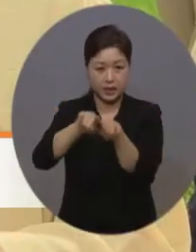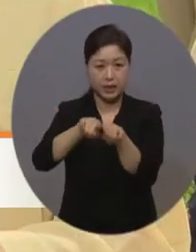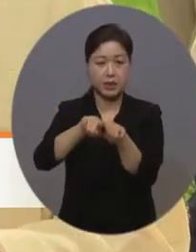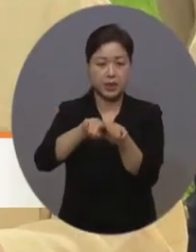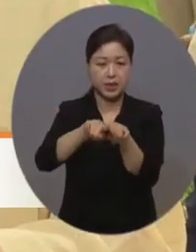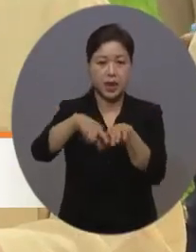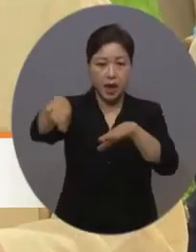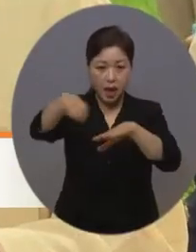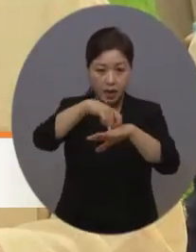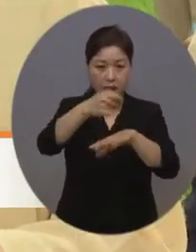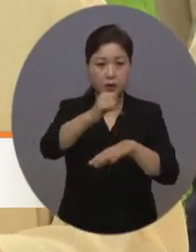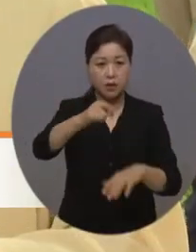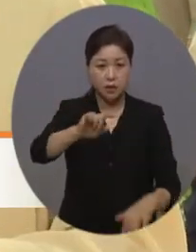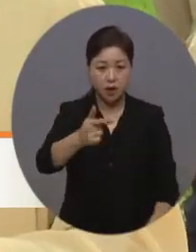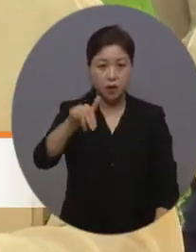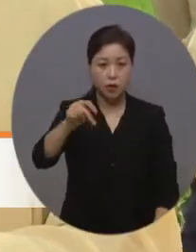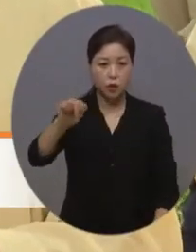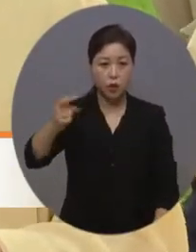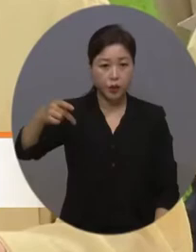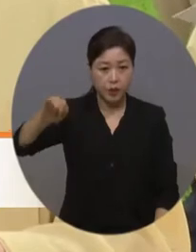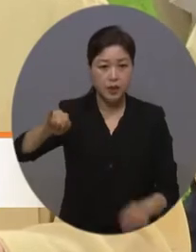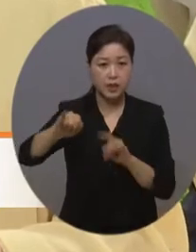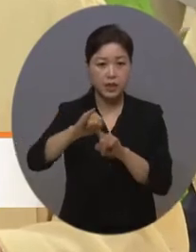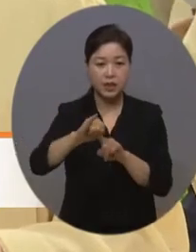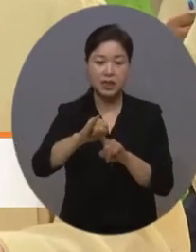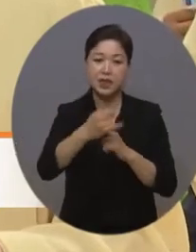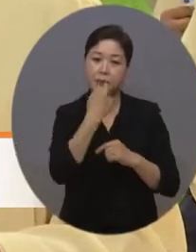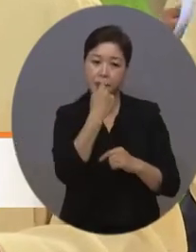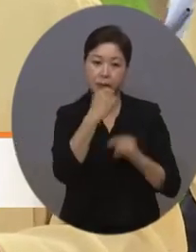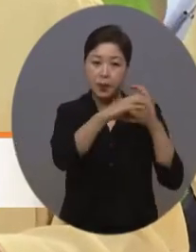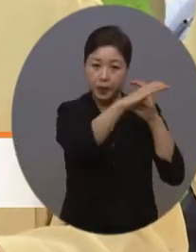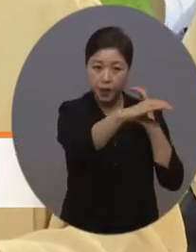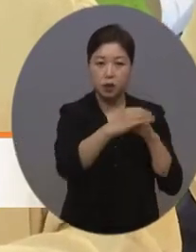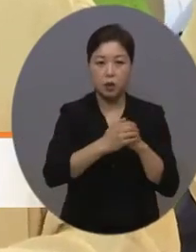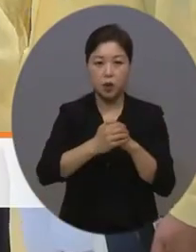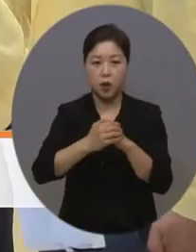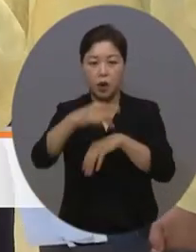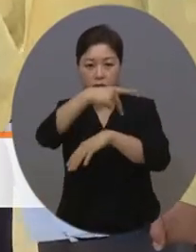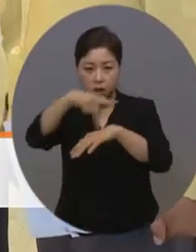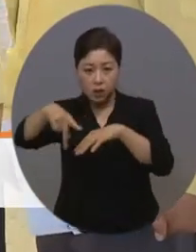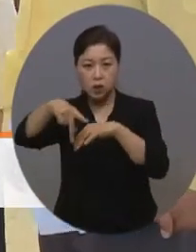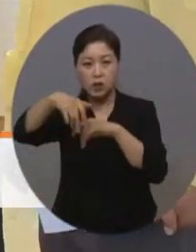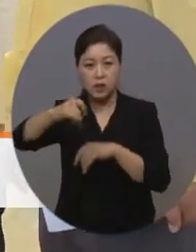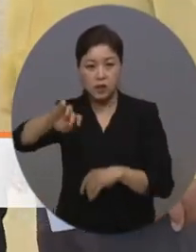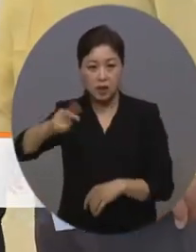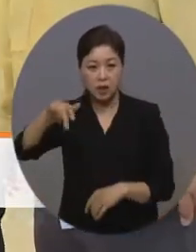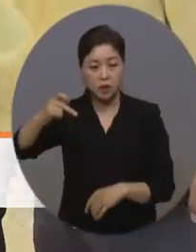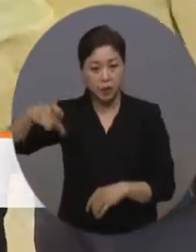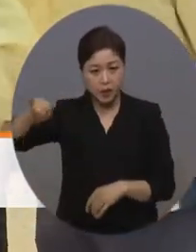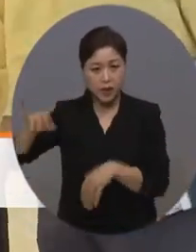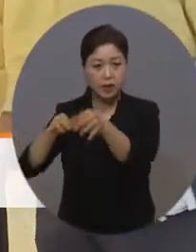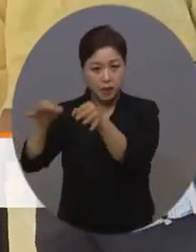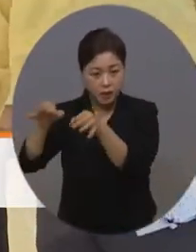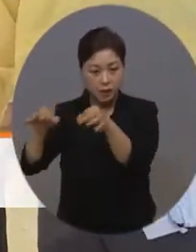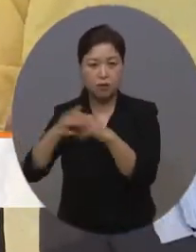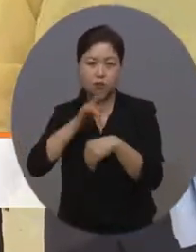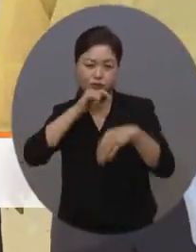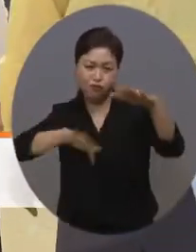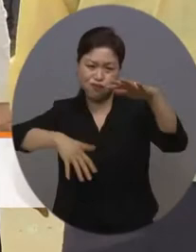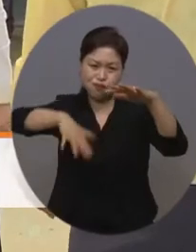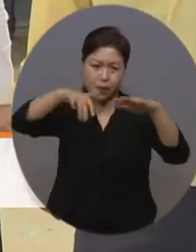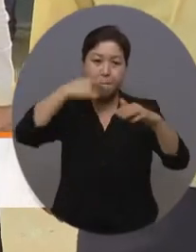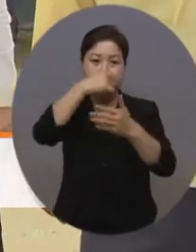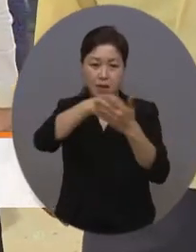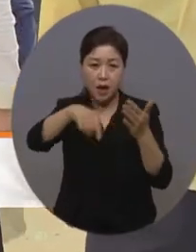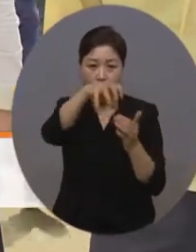해남 현산면 초호리 시설하우스와 진도 지산면 소포리 조금시장 등 침수 피해 지역을 둘러본 후